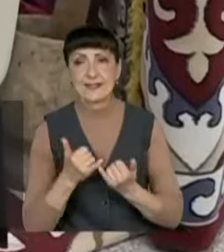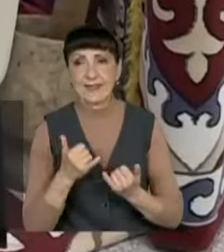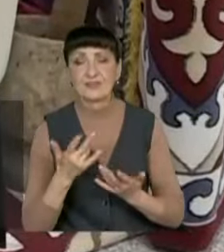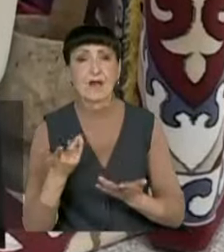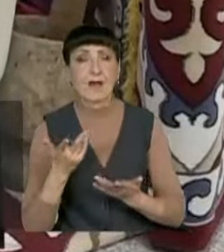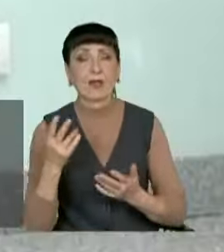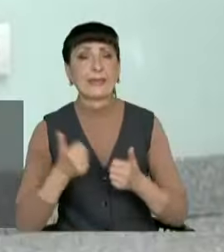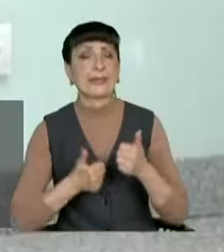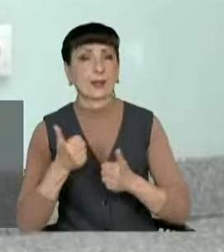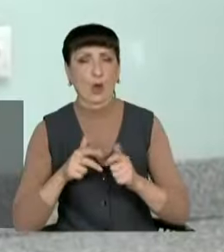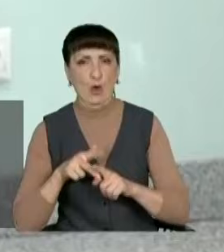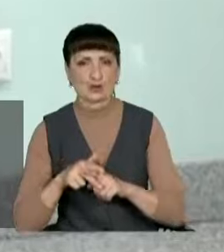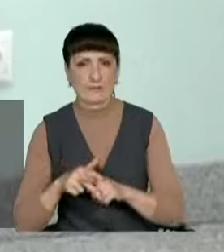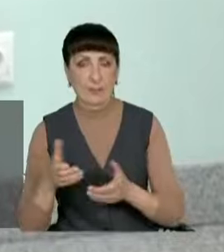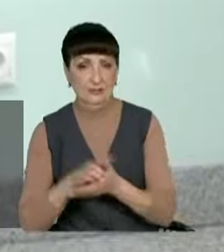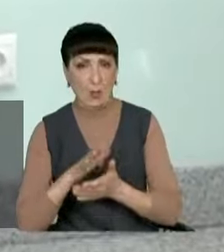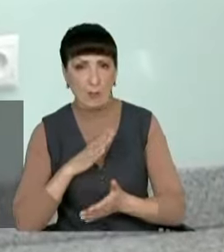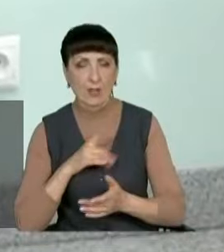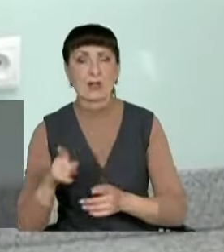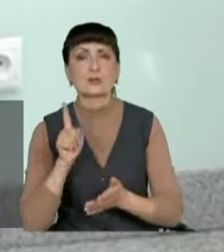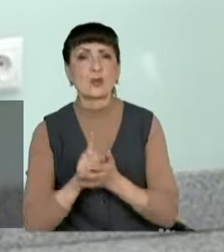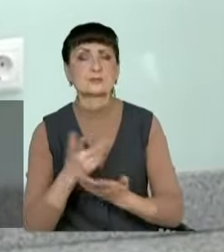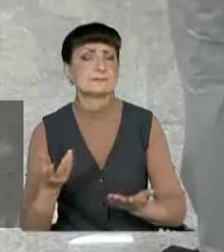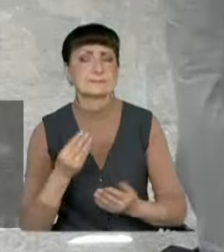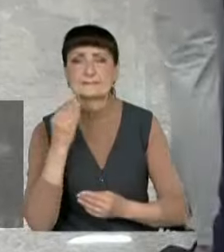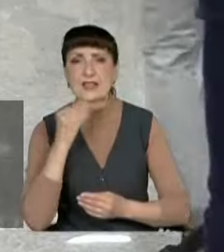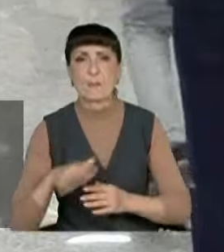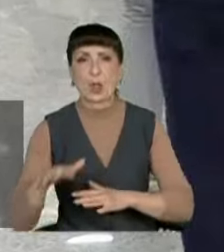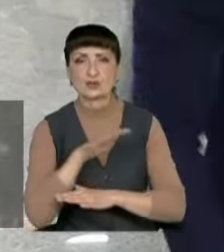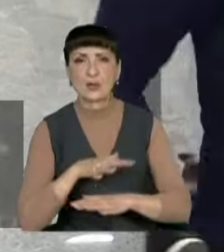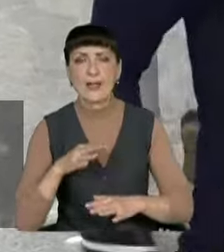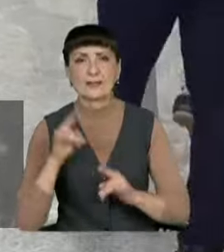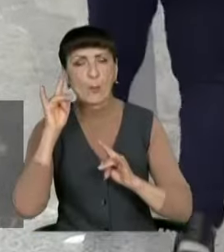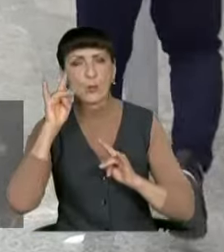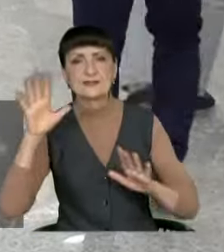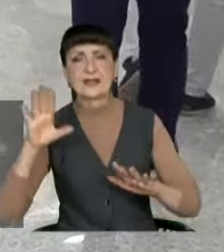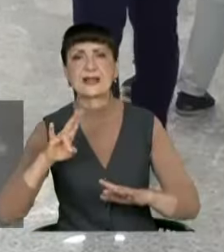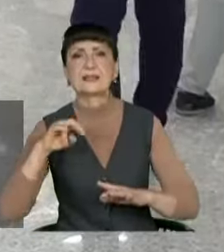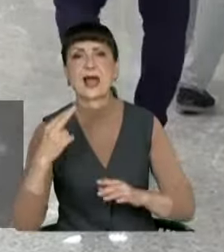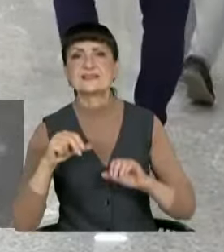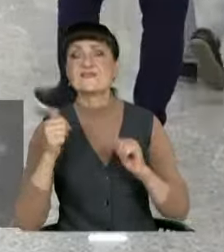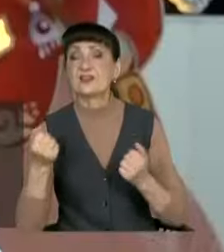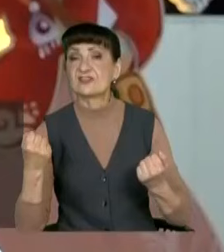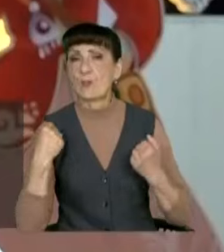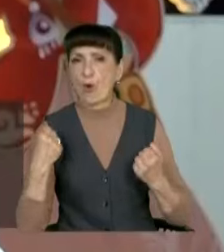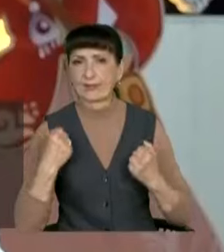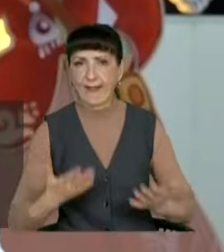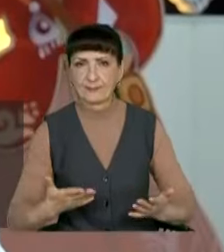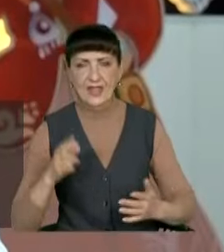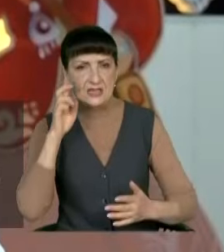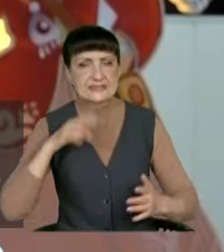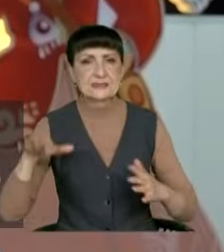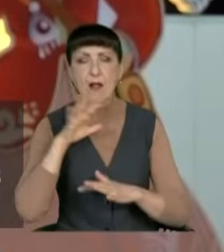сотрудничества с играми кочевников, которые должны стать превосходной площадкой для популяризации национальных видов спорта. Стран